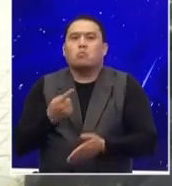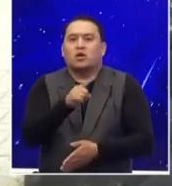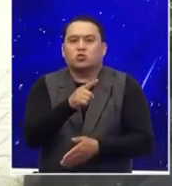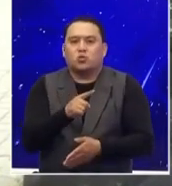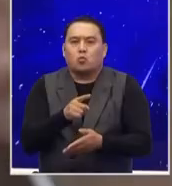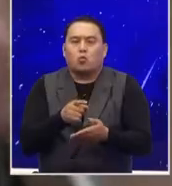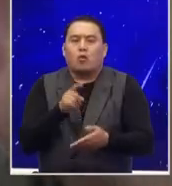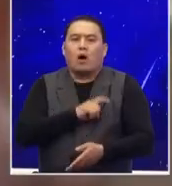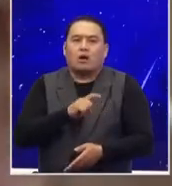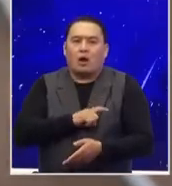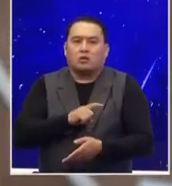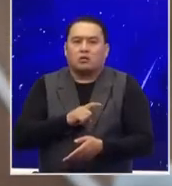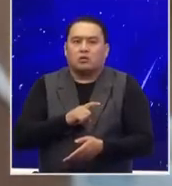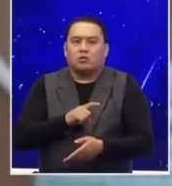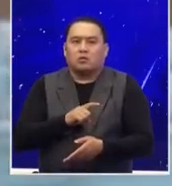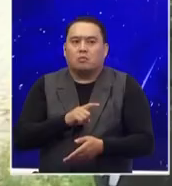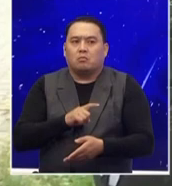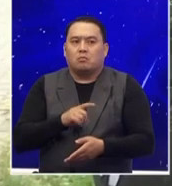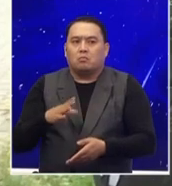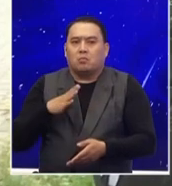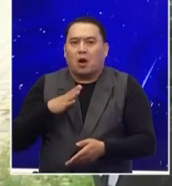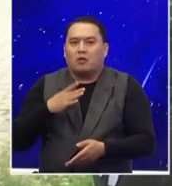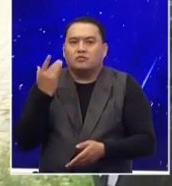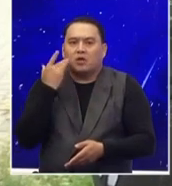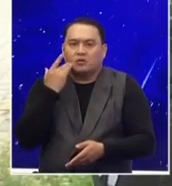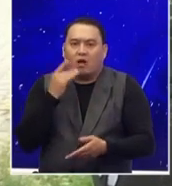себя ведете, это мы же несовершенны.